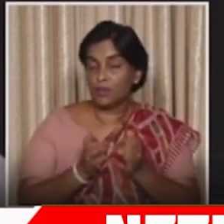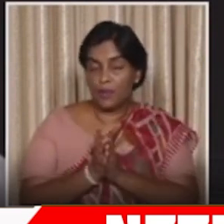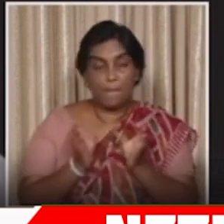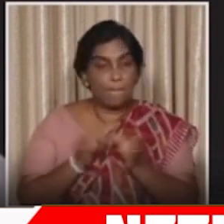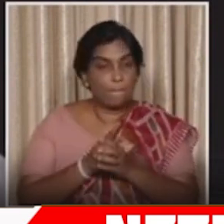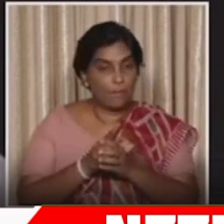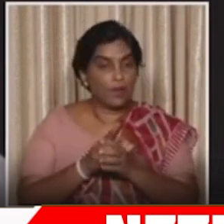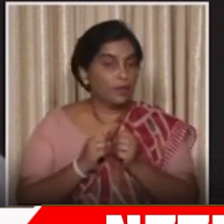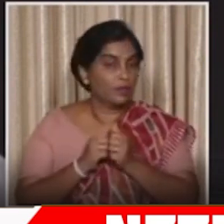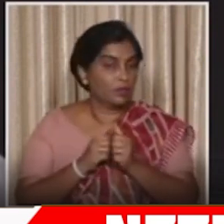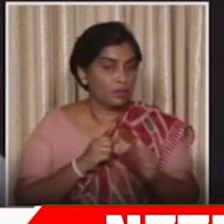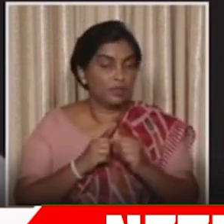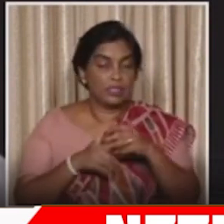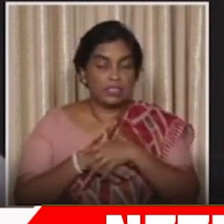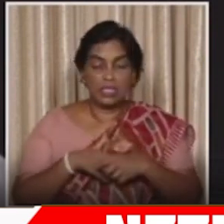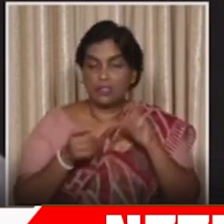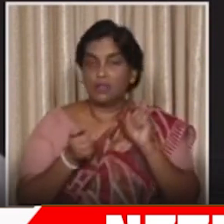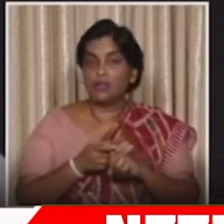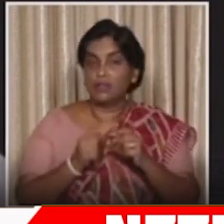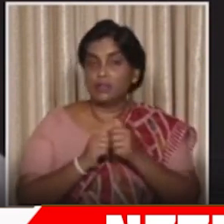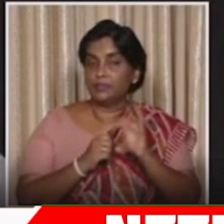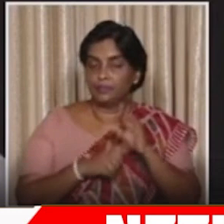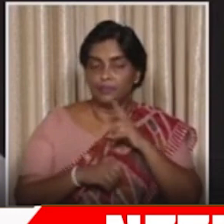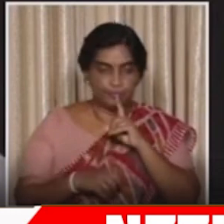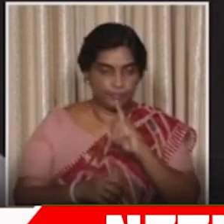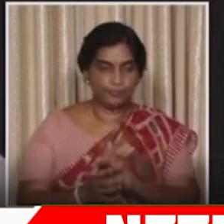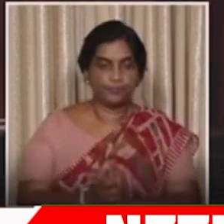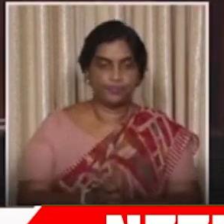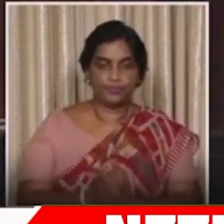විදියට නම් දාගෙන කරන ජාතිවාදී වැඩ කටයුතු කරන්න එපා කියලා මම කියනවා. හරි බොහොම ස්තුතියි.